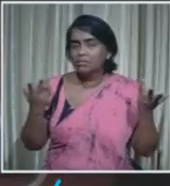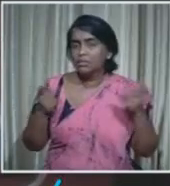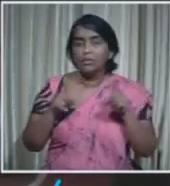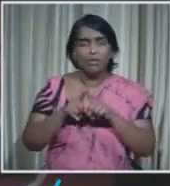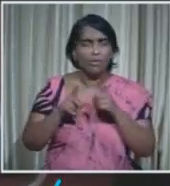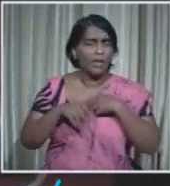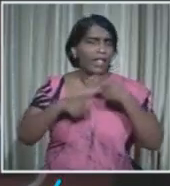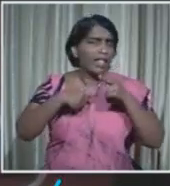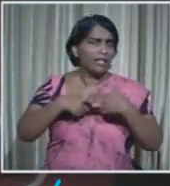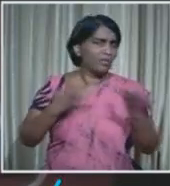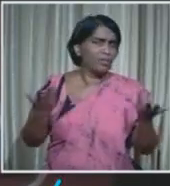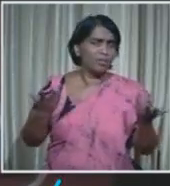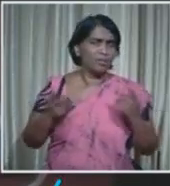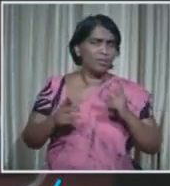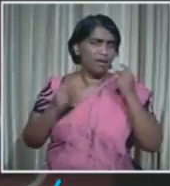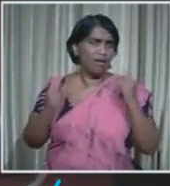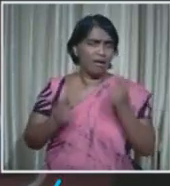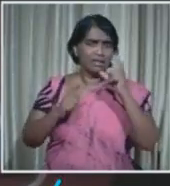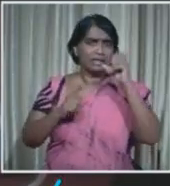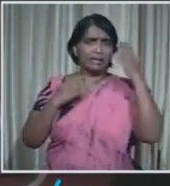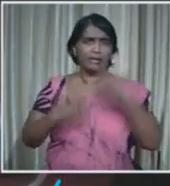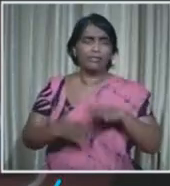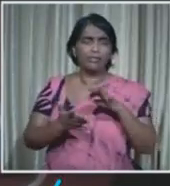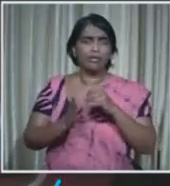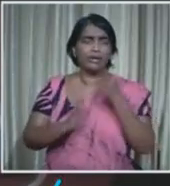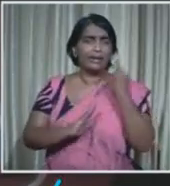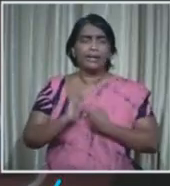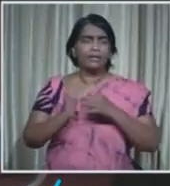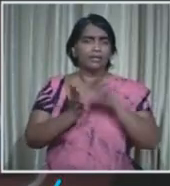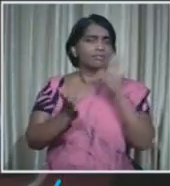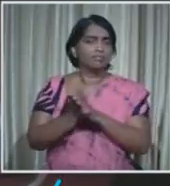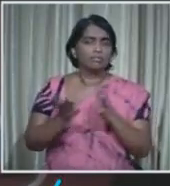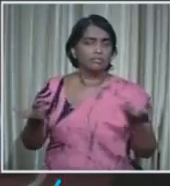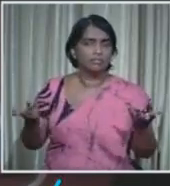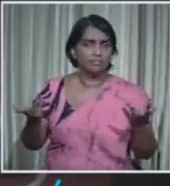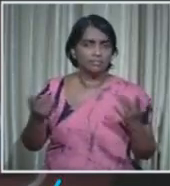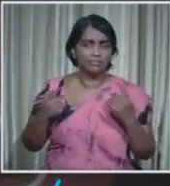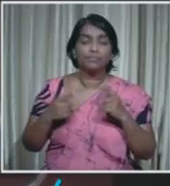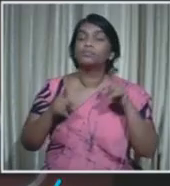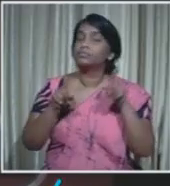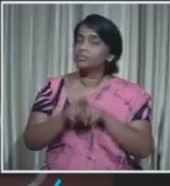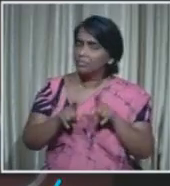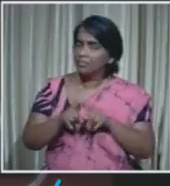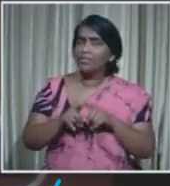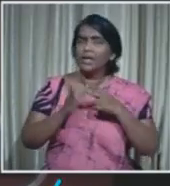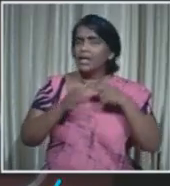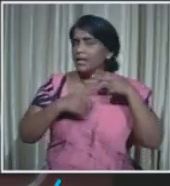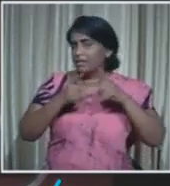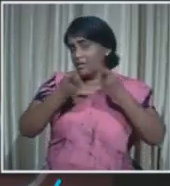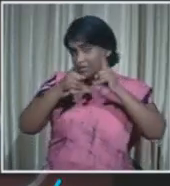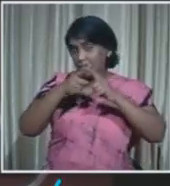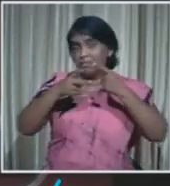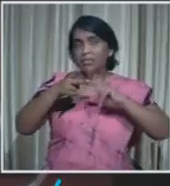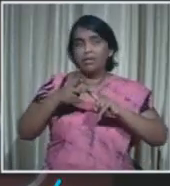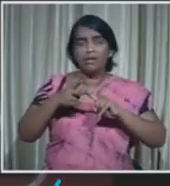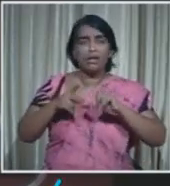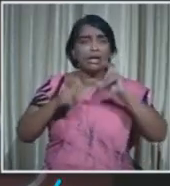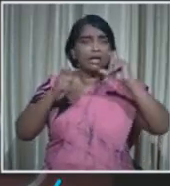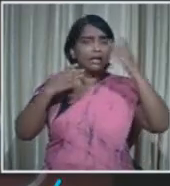මොන හේතුවක් නිසාද ඉමර්ජන්සි එක ස්ථාපනය කරේ ඒ වගේම මොන හේතුවක් නිසාද කර්ෆියු